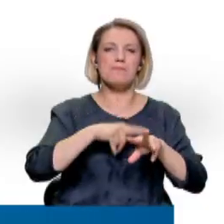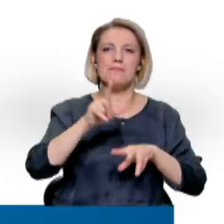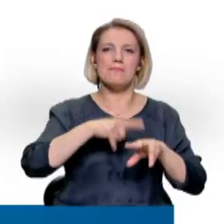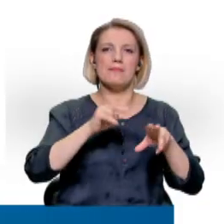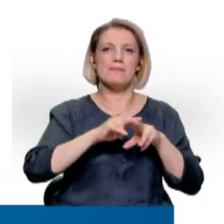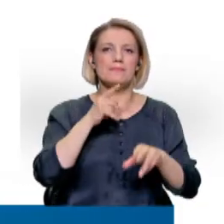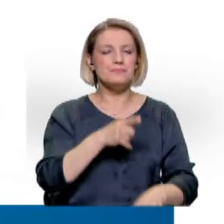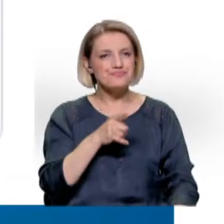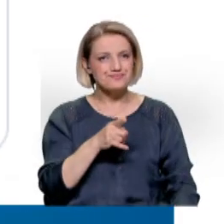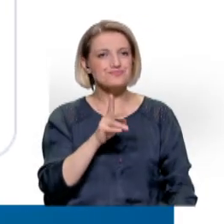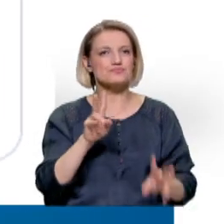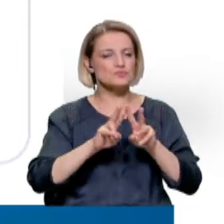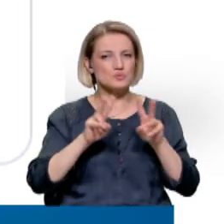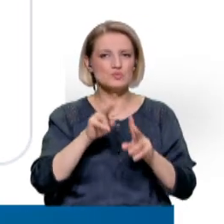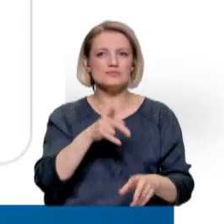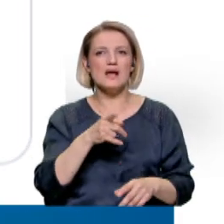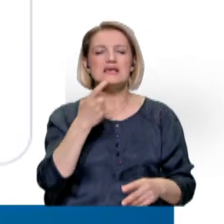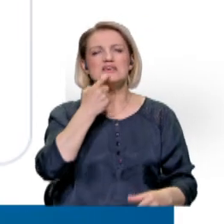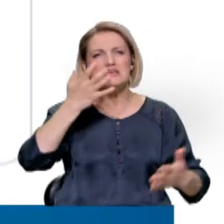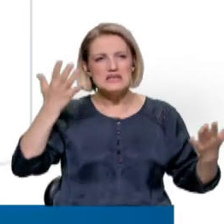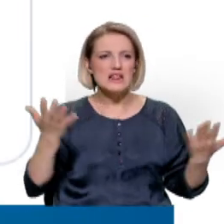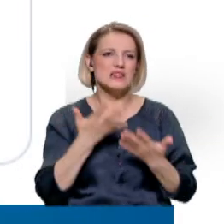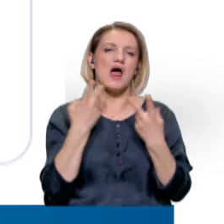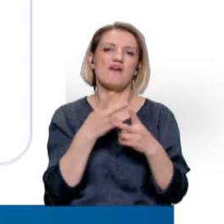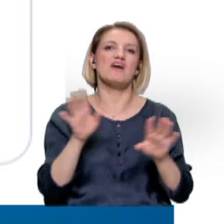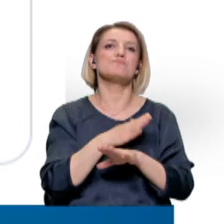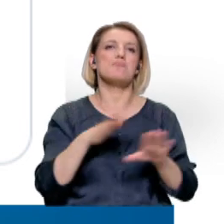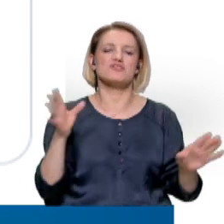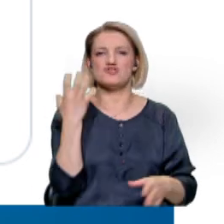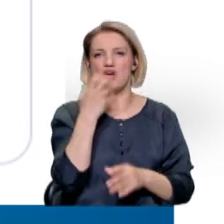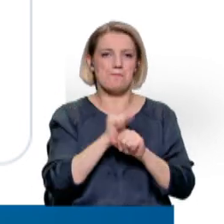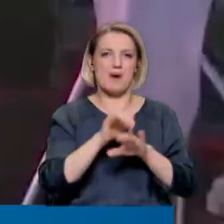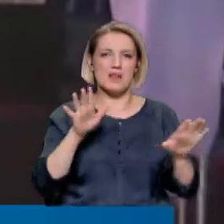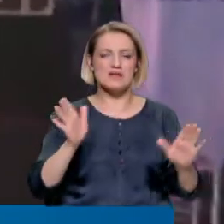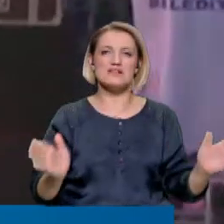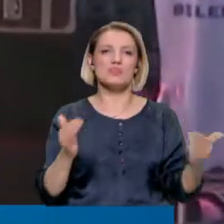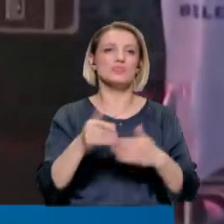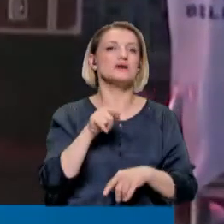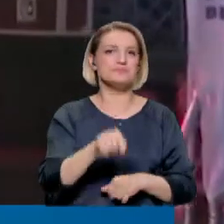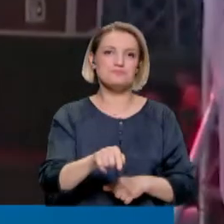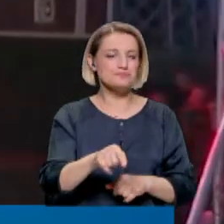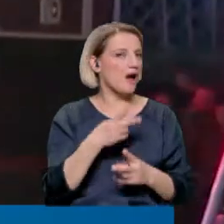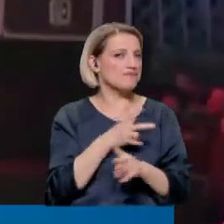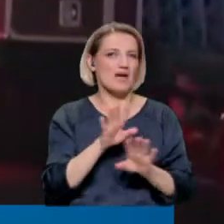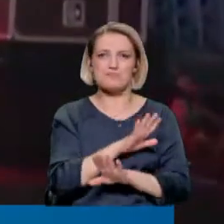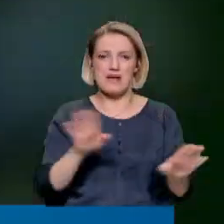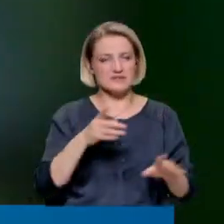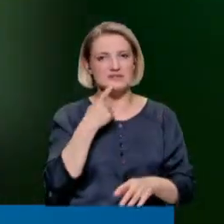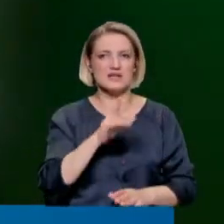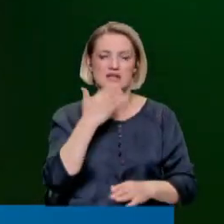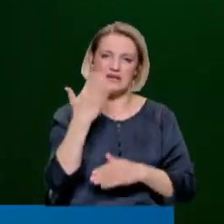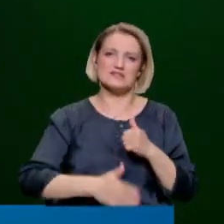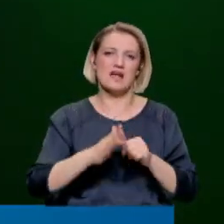mosso onun bergen'e saygı albümünde söylediği Yıllar Affetmez şarkısını paylaştı sandık affetmez diyerek yasağa tepki